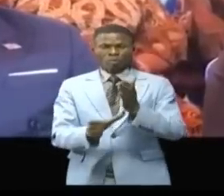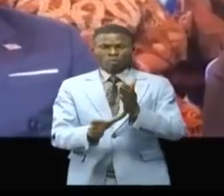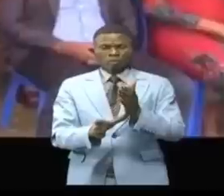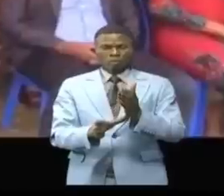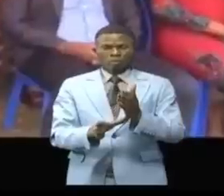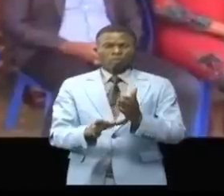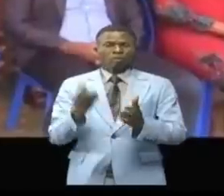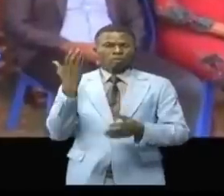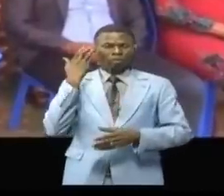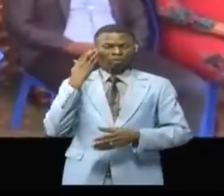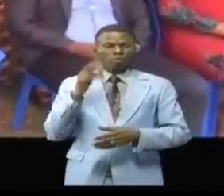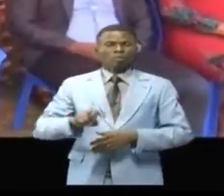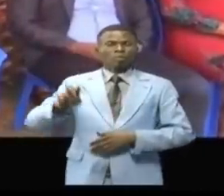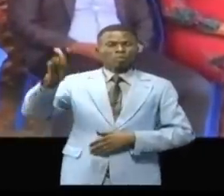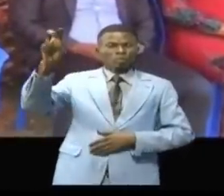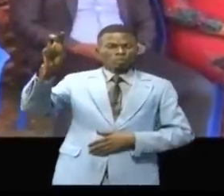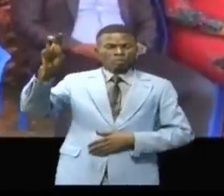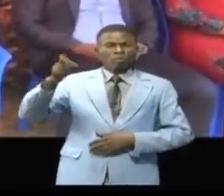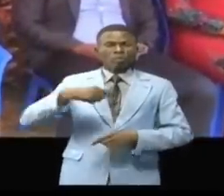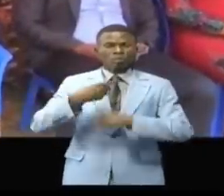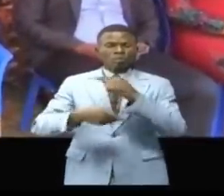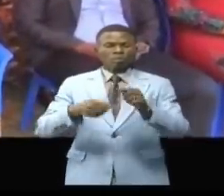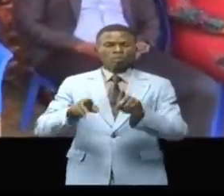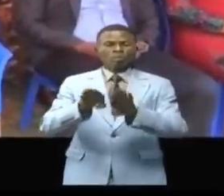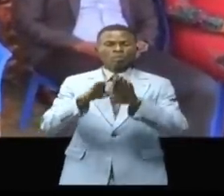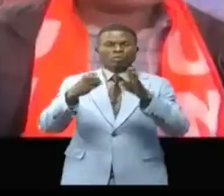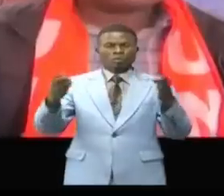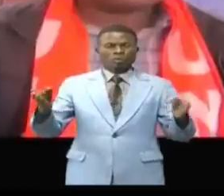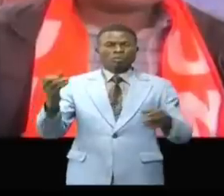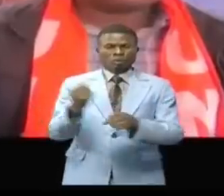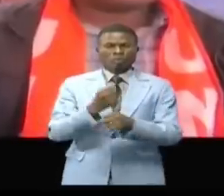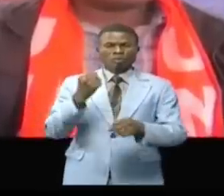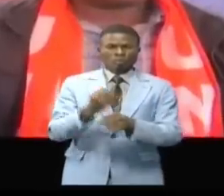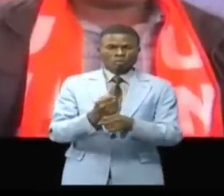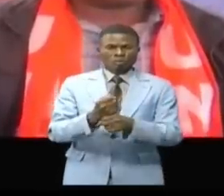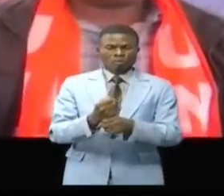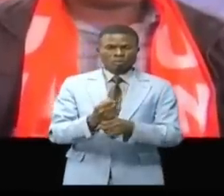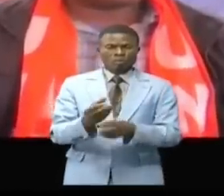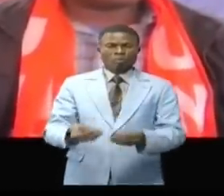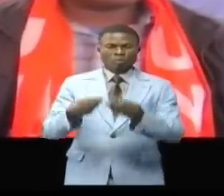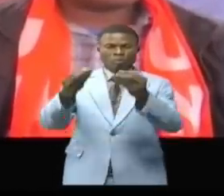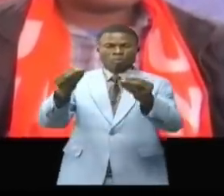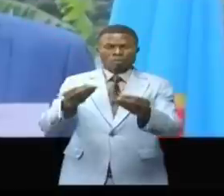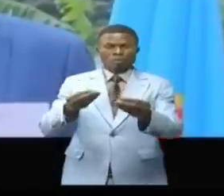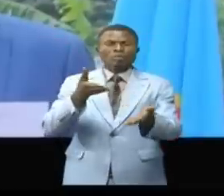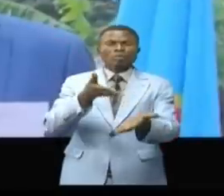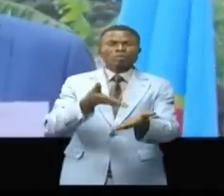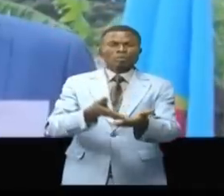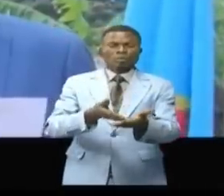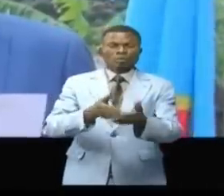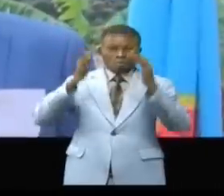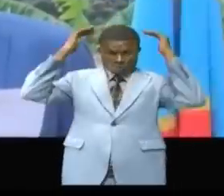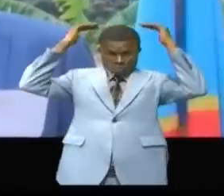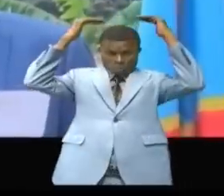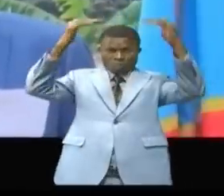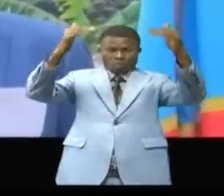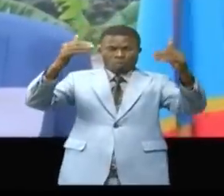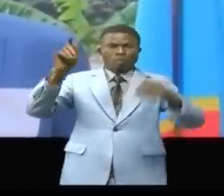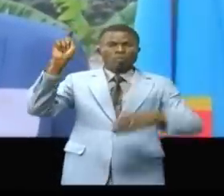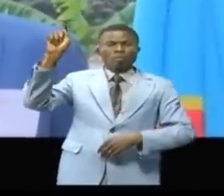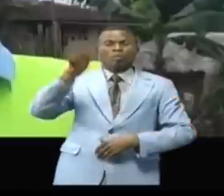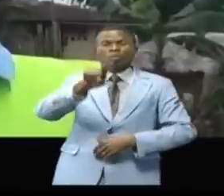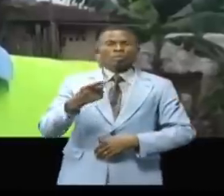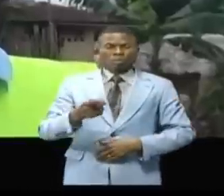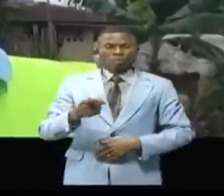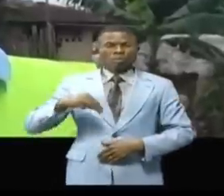Idris Mangala en mission, vient de lancer officiellement les travaux par la remise symbolique d'une tôle. Témoin de l'événement,